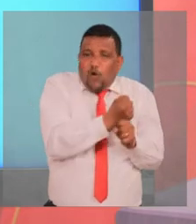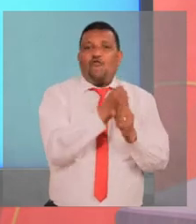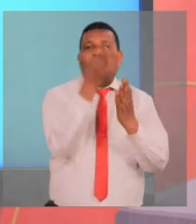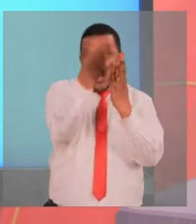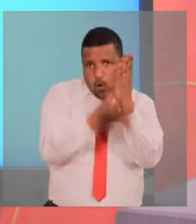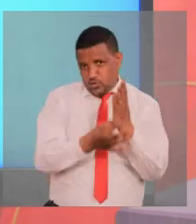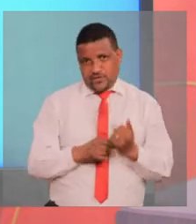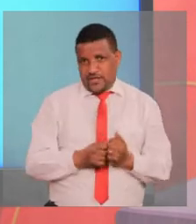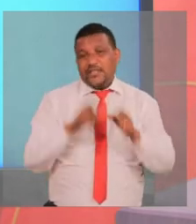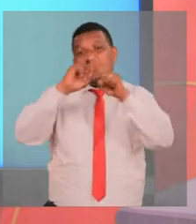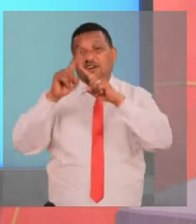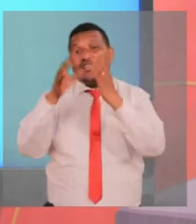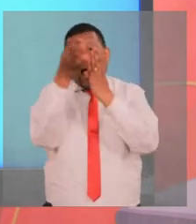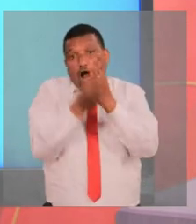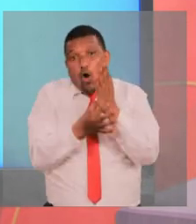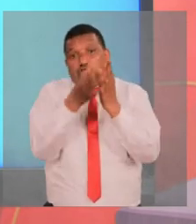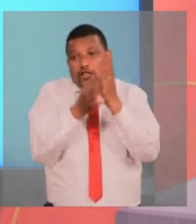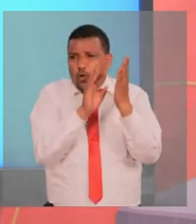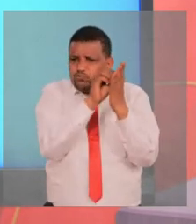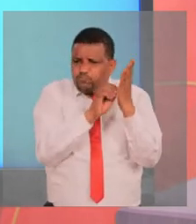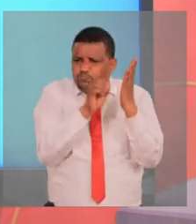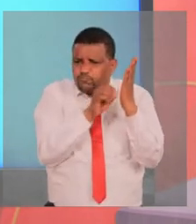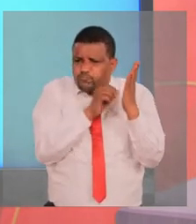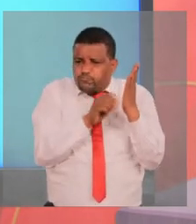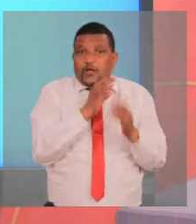एंड डिफरेंट हाउसेस